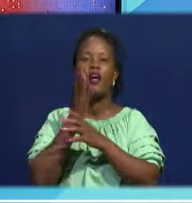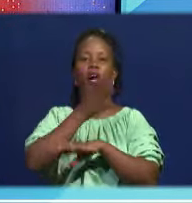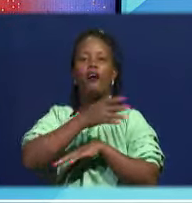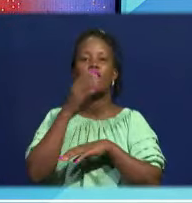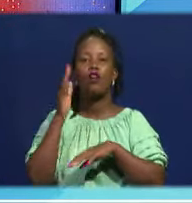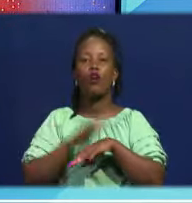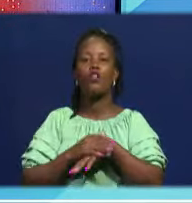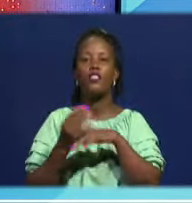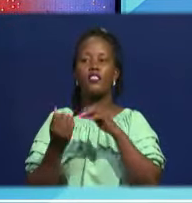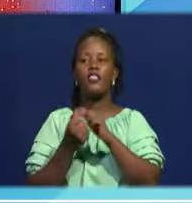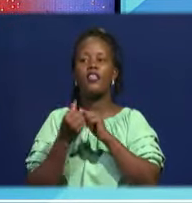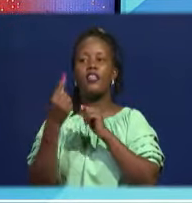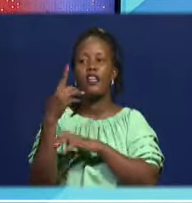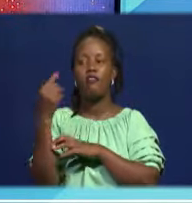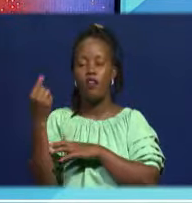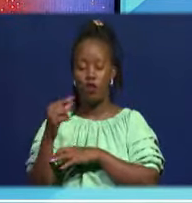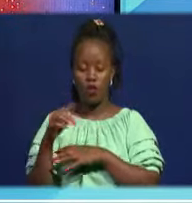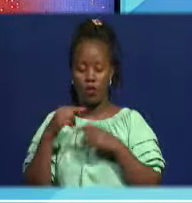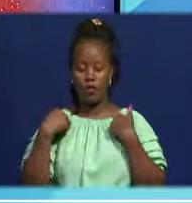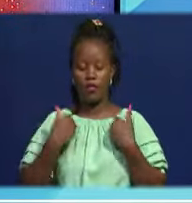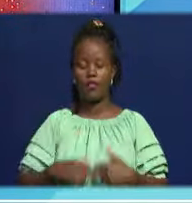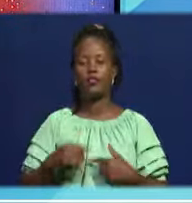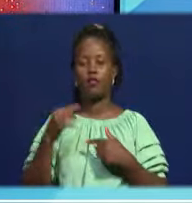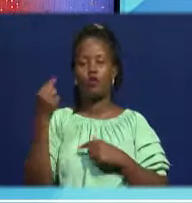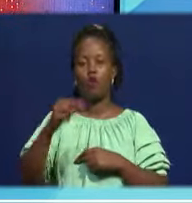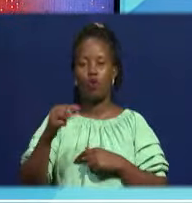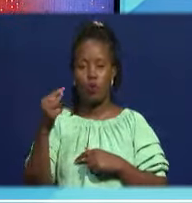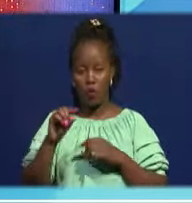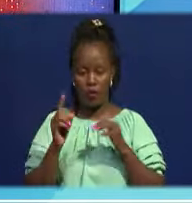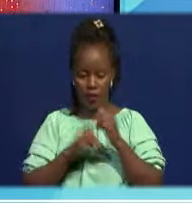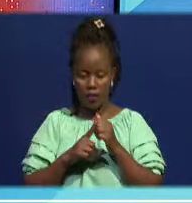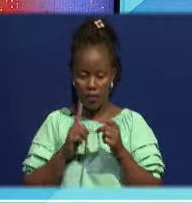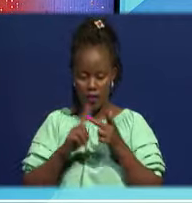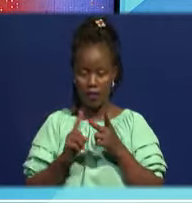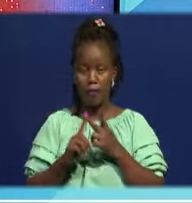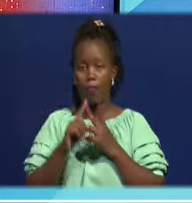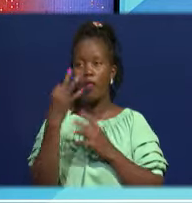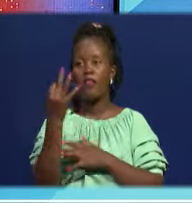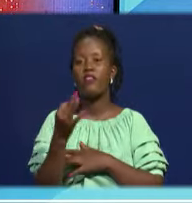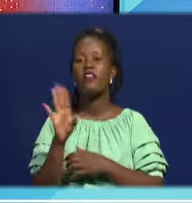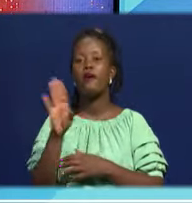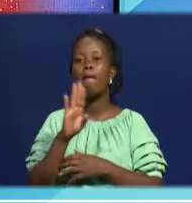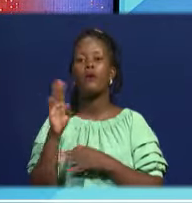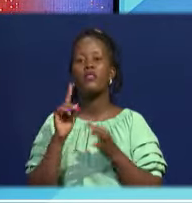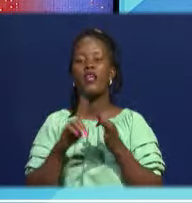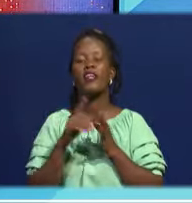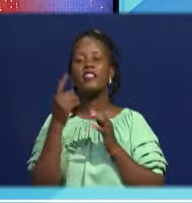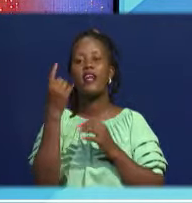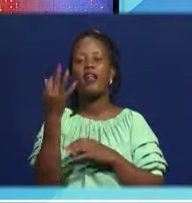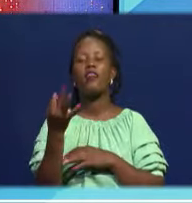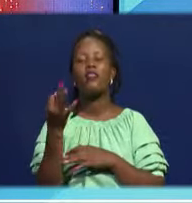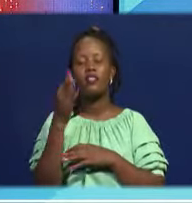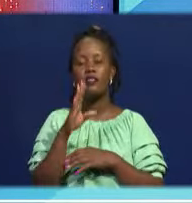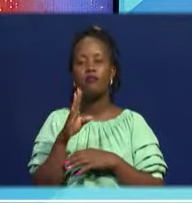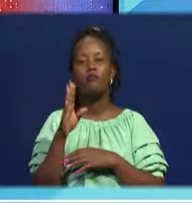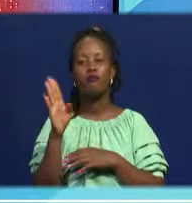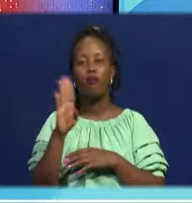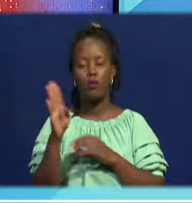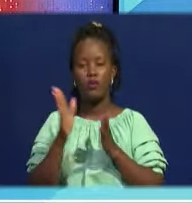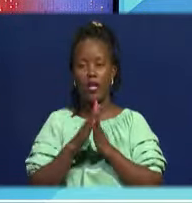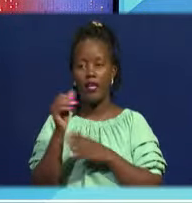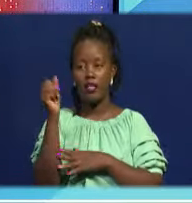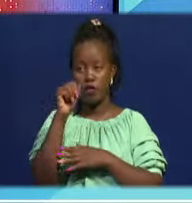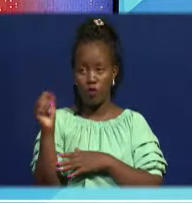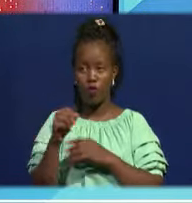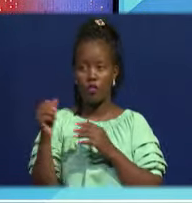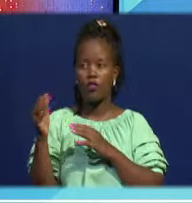nishani 11, 6 za dhahabu, 2 za fedha na 3 za shaba katika makala ya mwaka huu ya 45